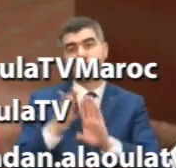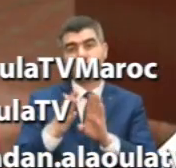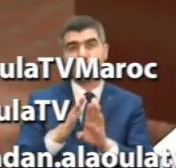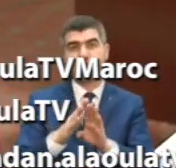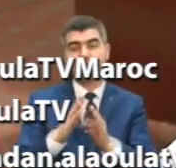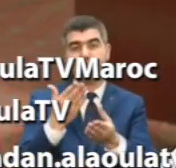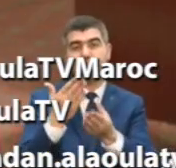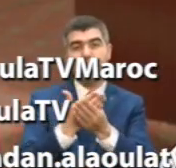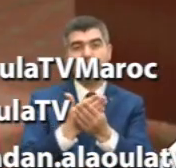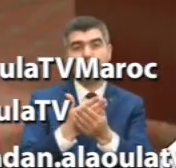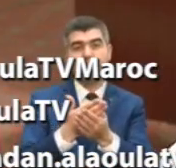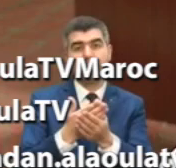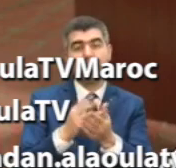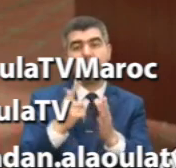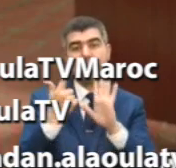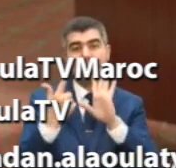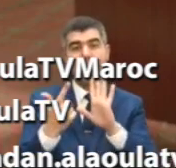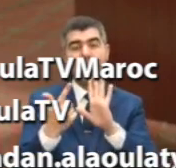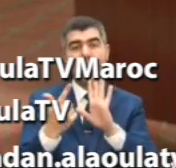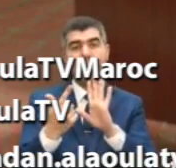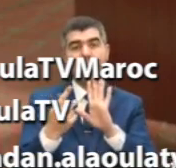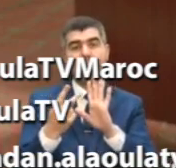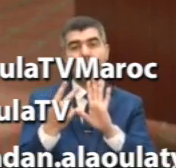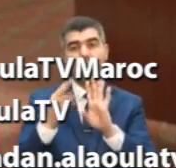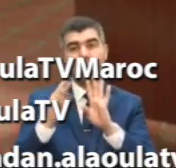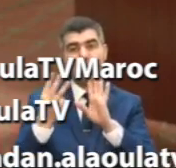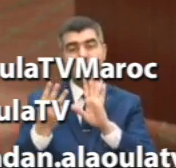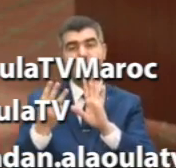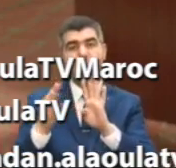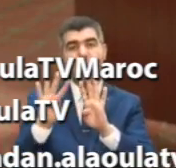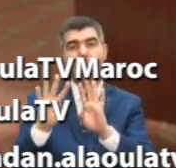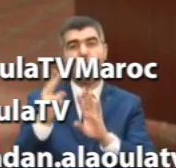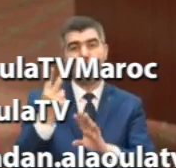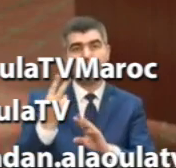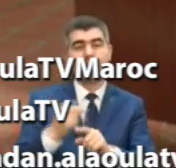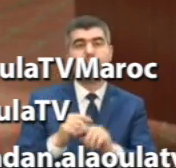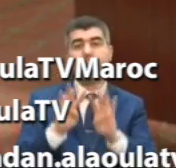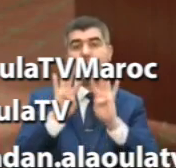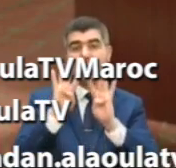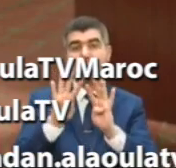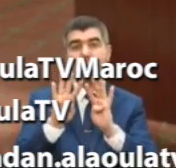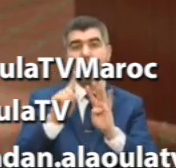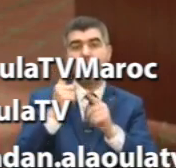الملفات المسجلة هو 7,394، نسبة التنفيذ بلغت